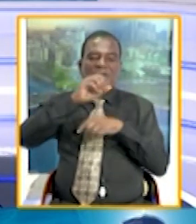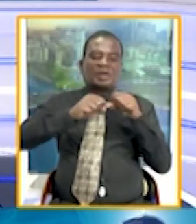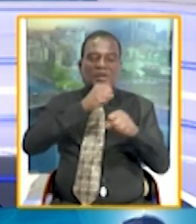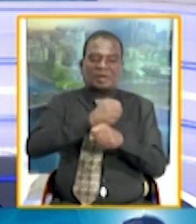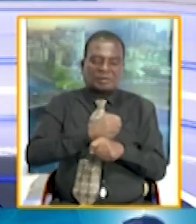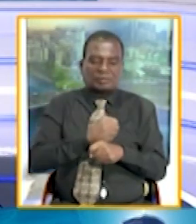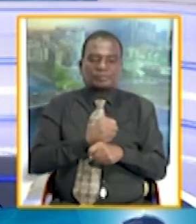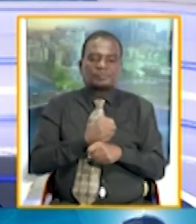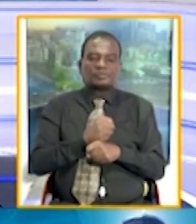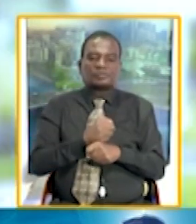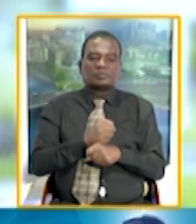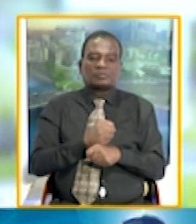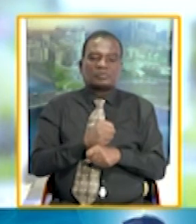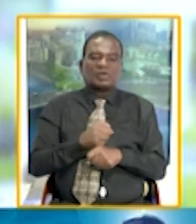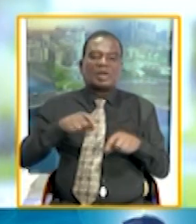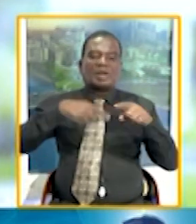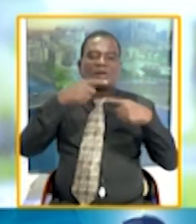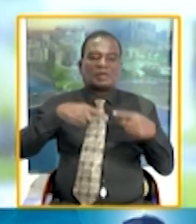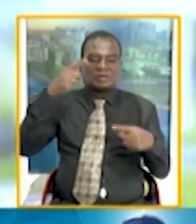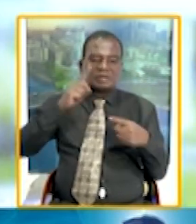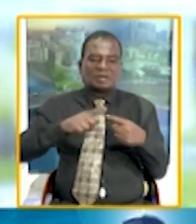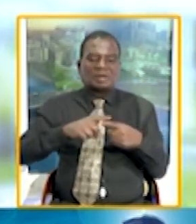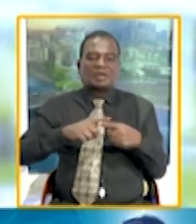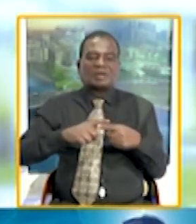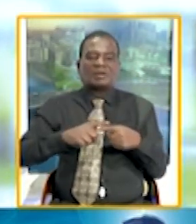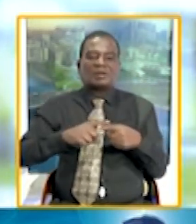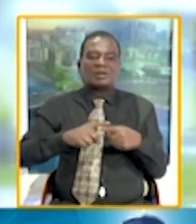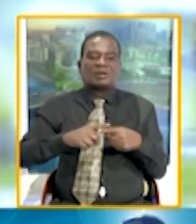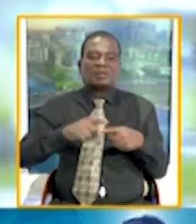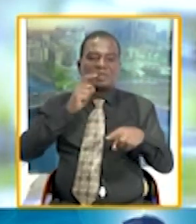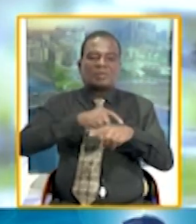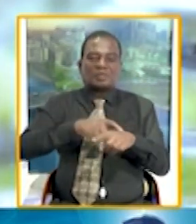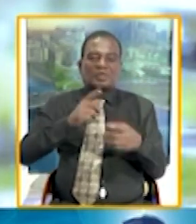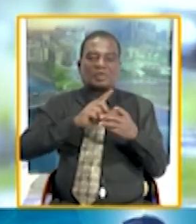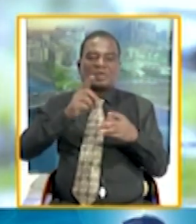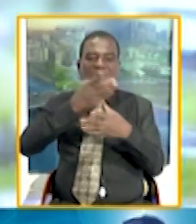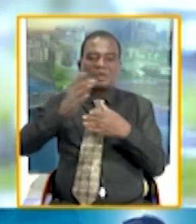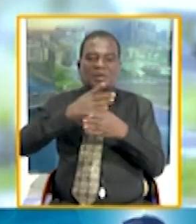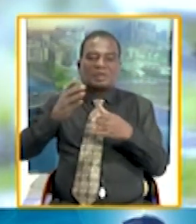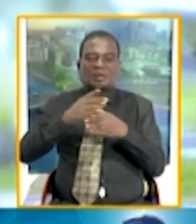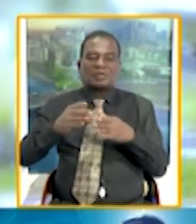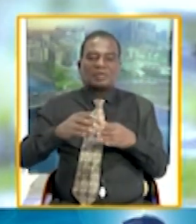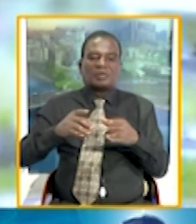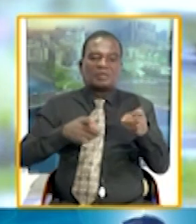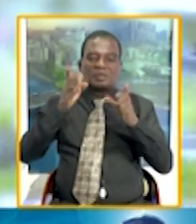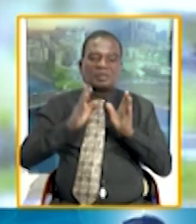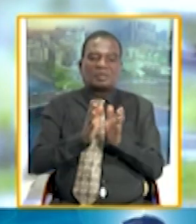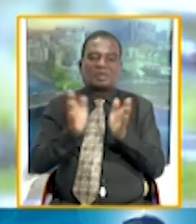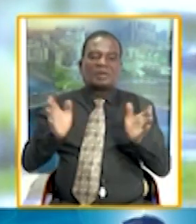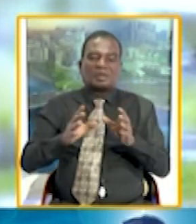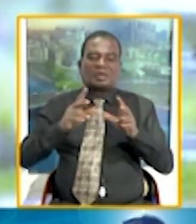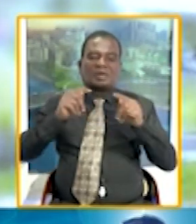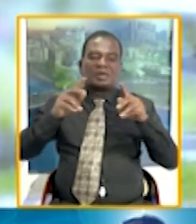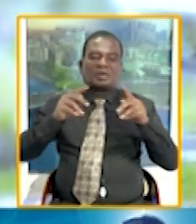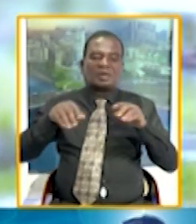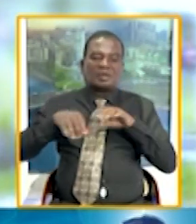édition 2021. Un rendez-vous culturel qui se veut également un moment de partage. En effet, le directeur général de la